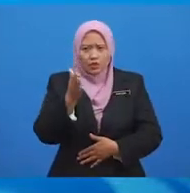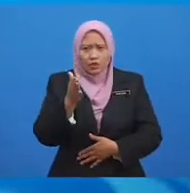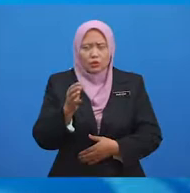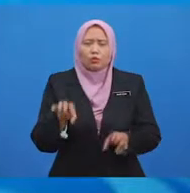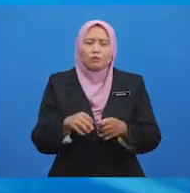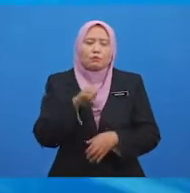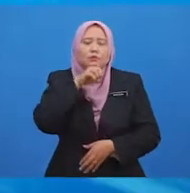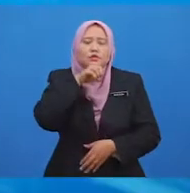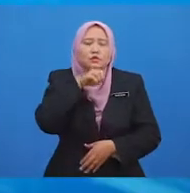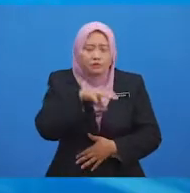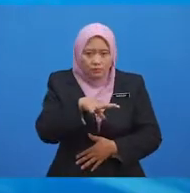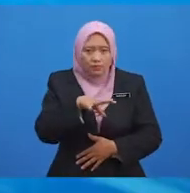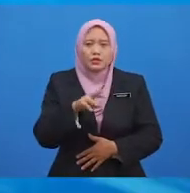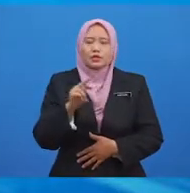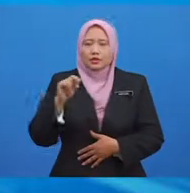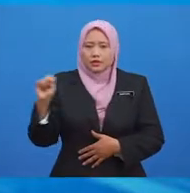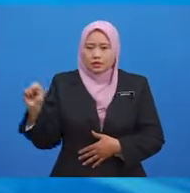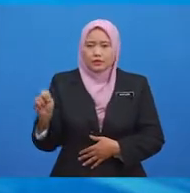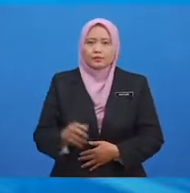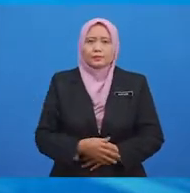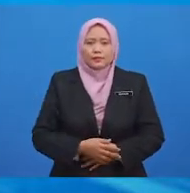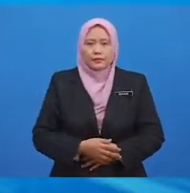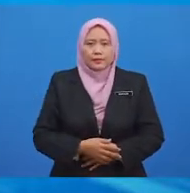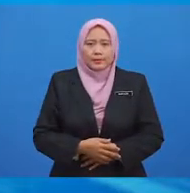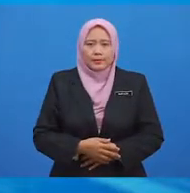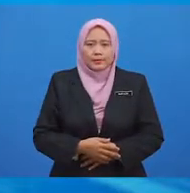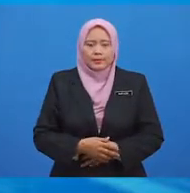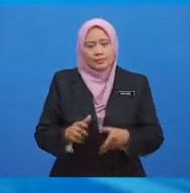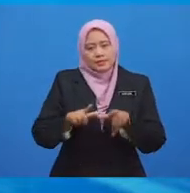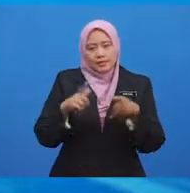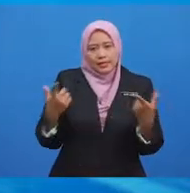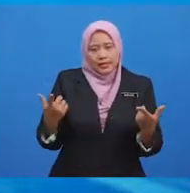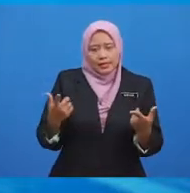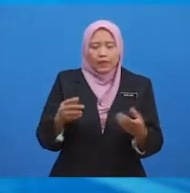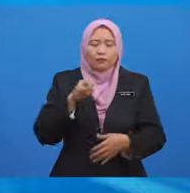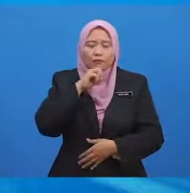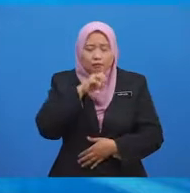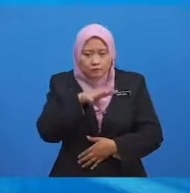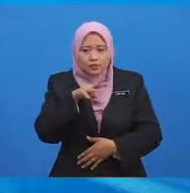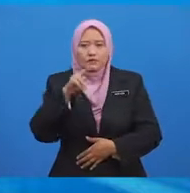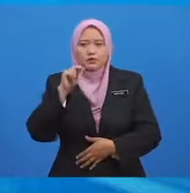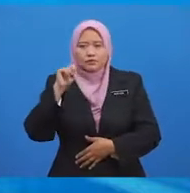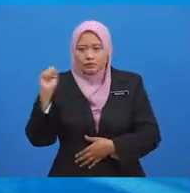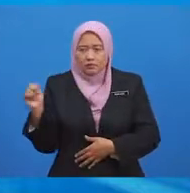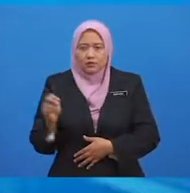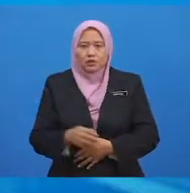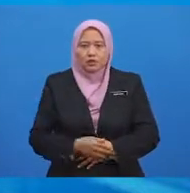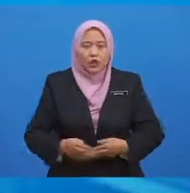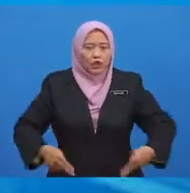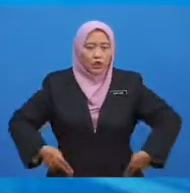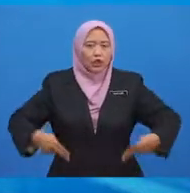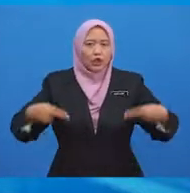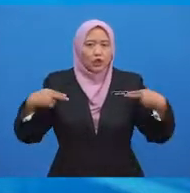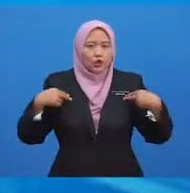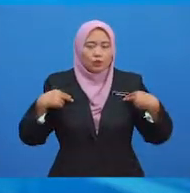pencemaran. Selain daripada pencemaran, hidupan laut atau sungai boleh